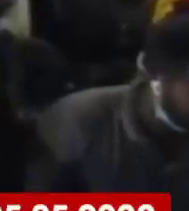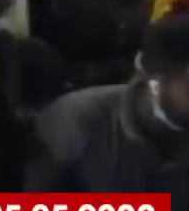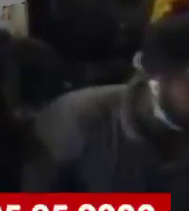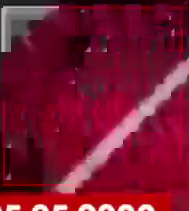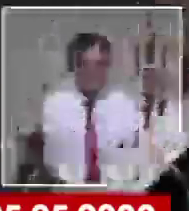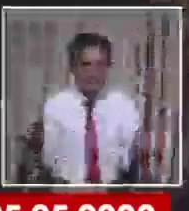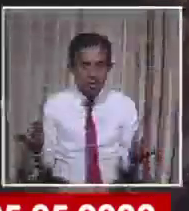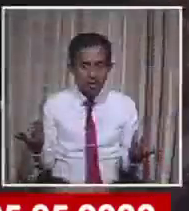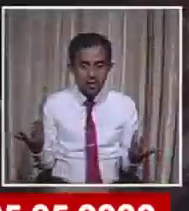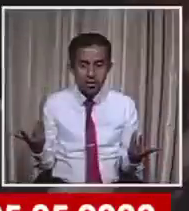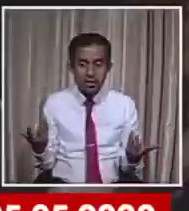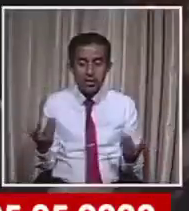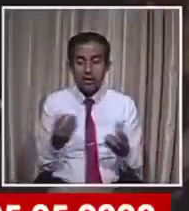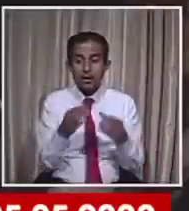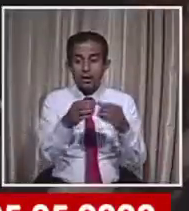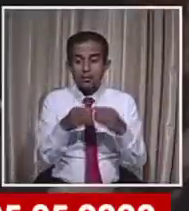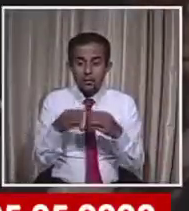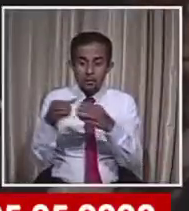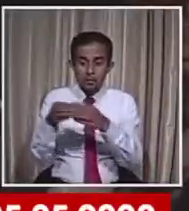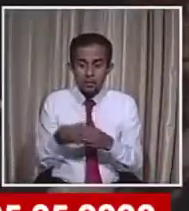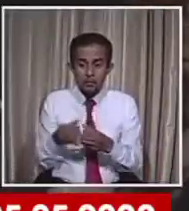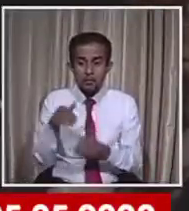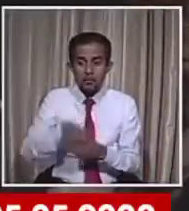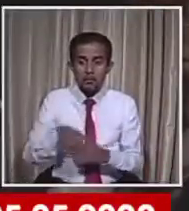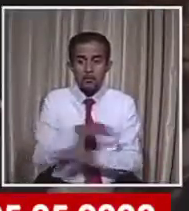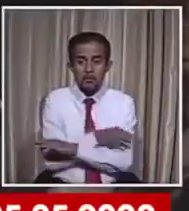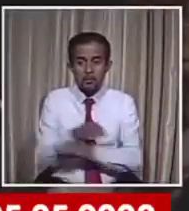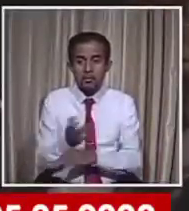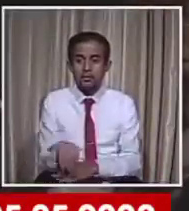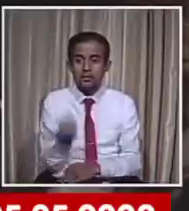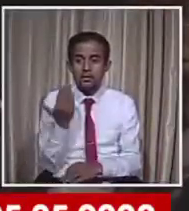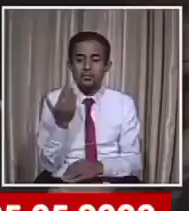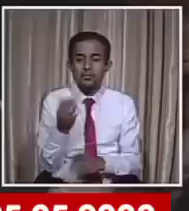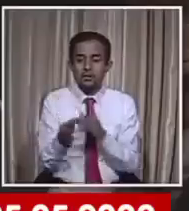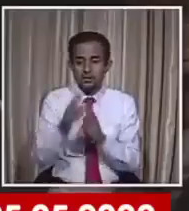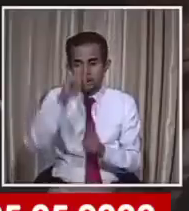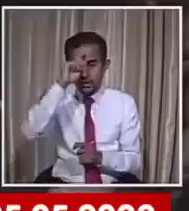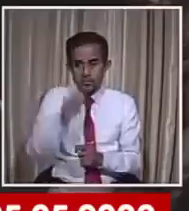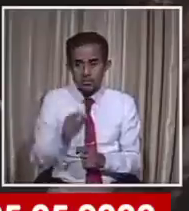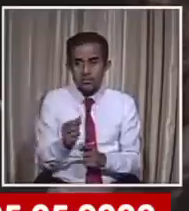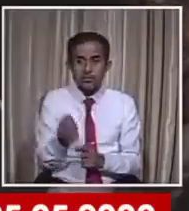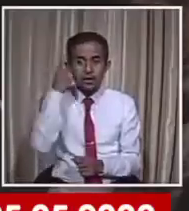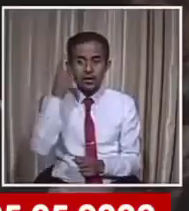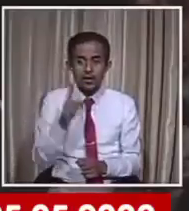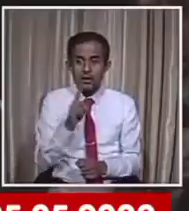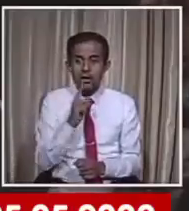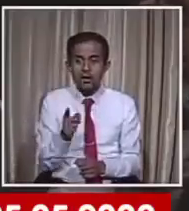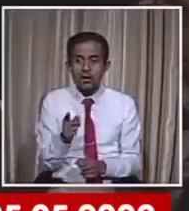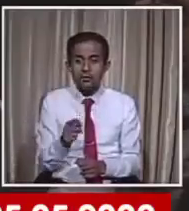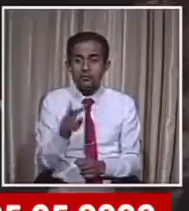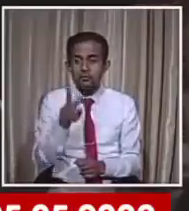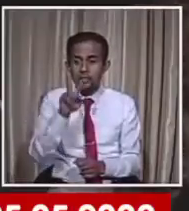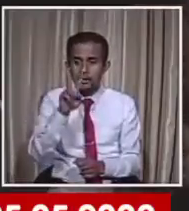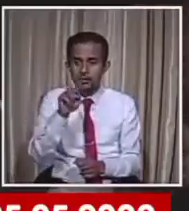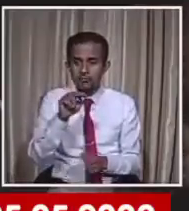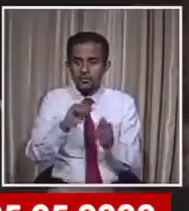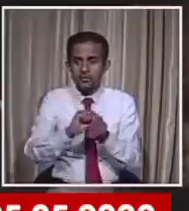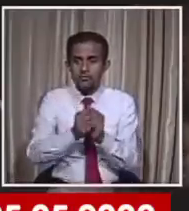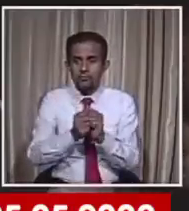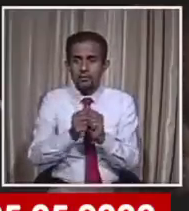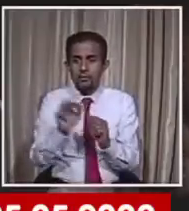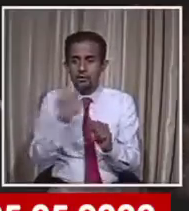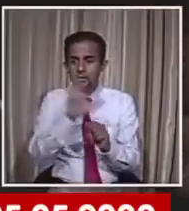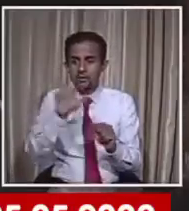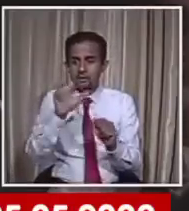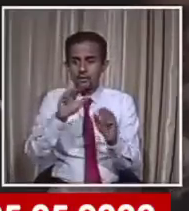குறிப்பிடத்தக்கது. வெளிநாட்டு கையிருப்பு 50 மில்லியன் அமெரிக்க டாலர்களுக்கு கீழ் குறைந்துள்ளதாக நிதியமைச்சர் அலி சப்ரியின் அறிவிப்பின்படி